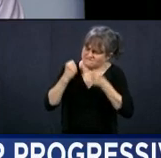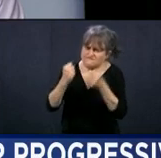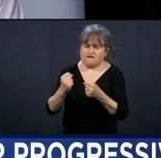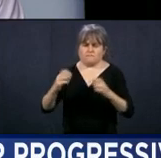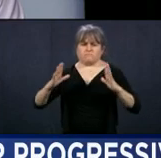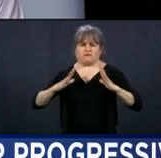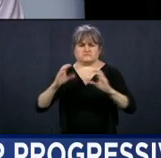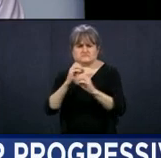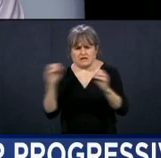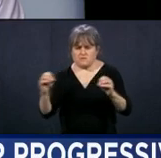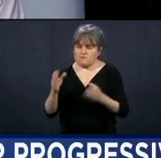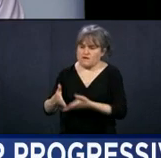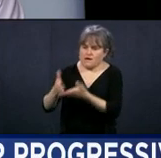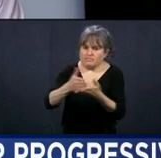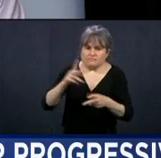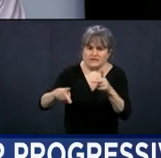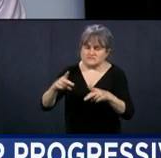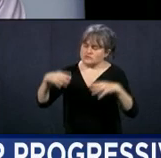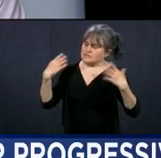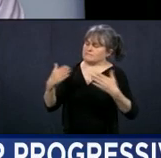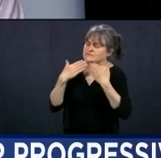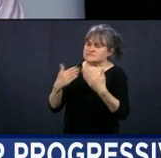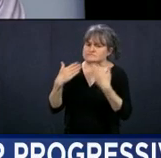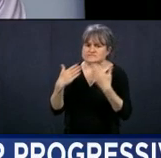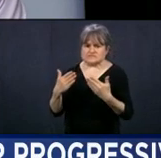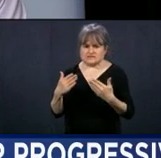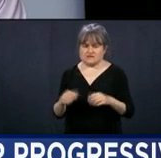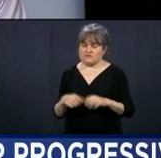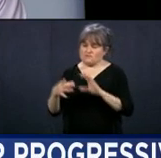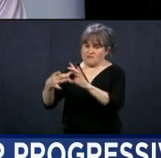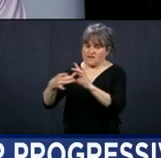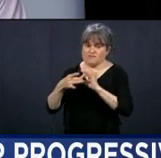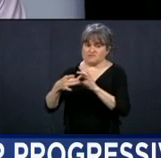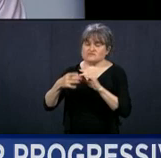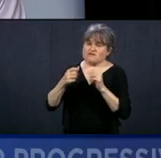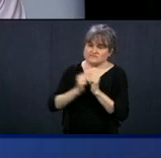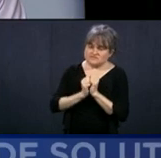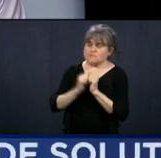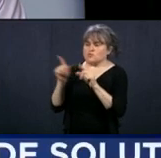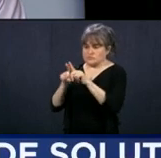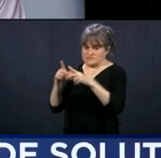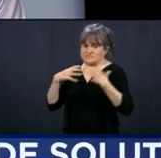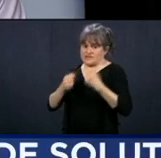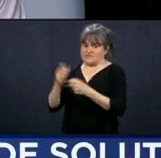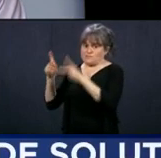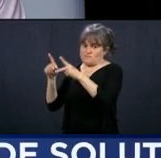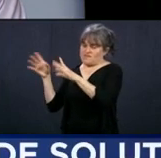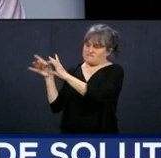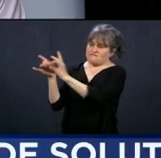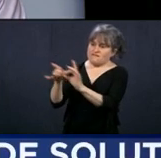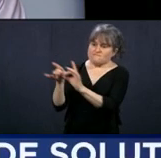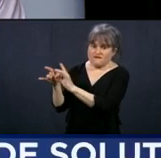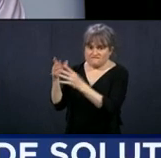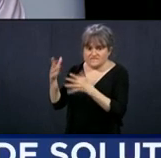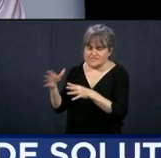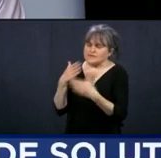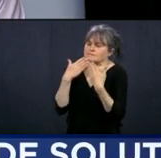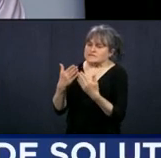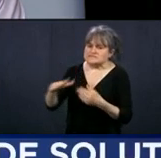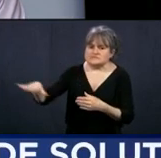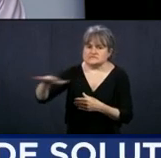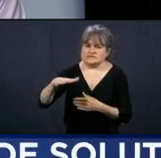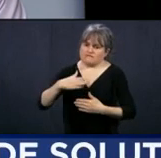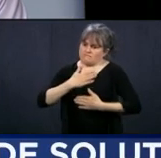citoyennes. Alors, un grand merci. Ils collaborent très bien, collaborent aussi avec la santé publique. Donc, un plaisir de travailler avec eux. Alors, merci à tous nos